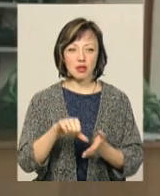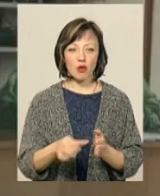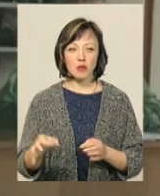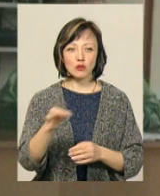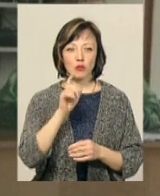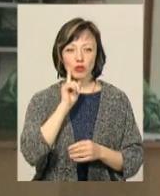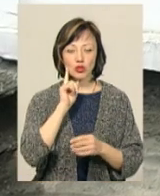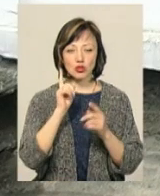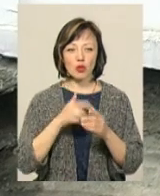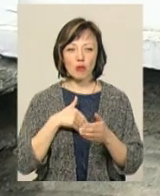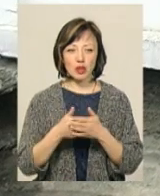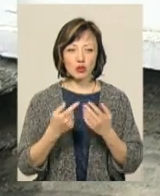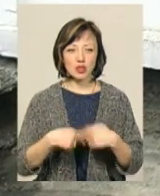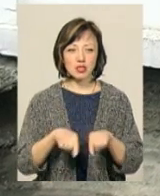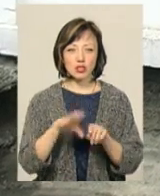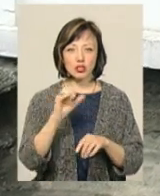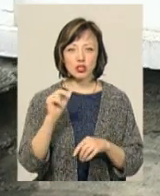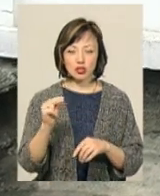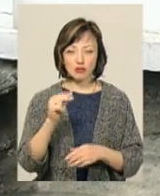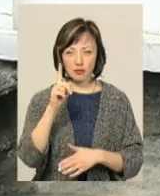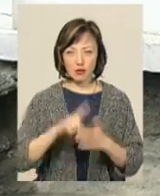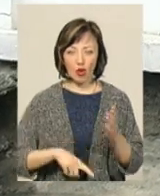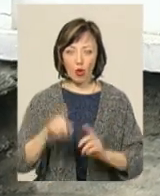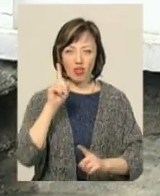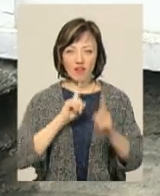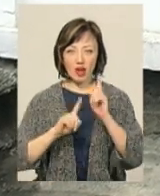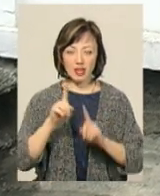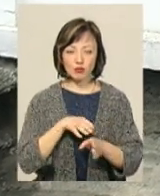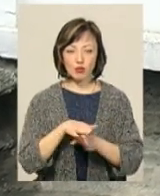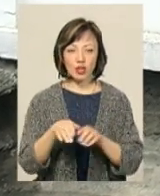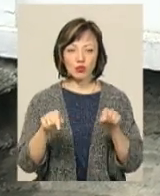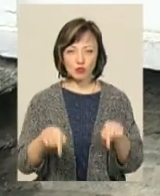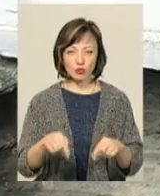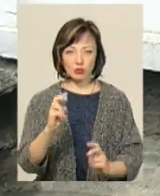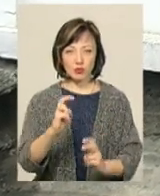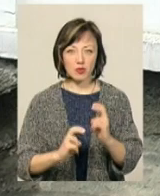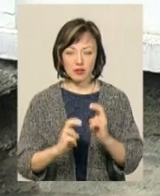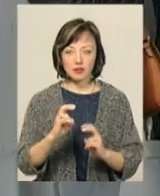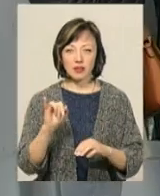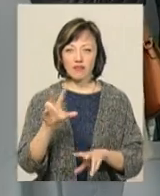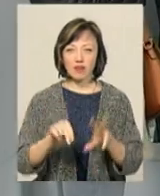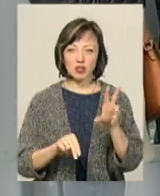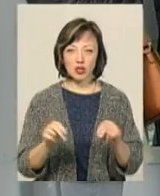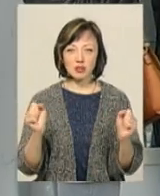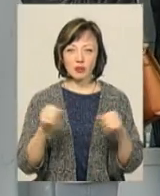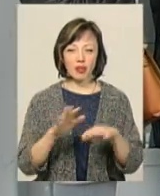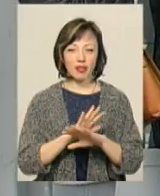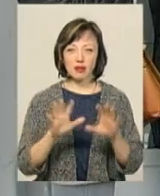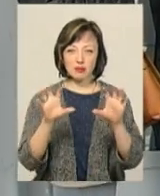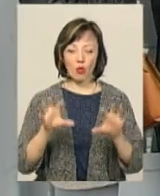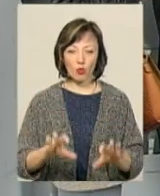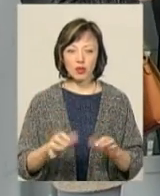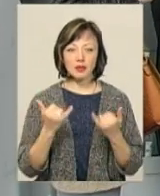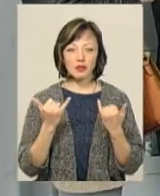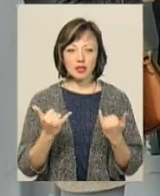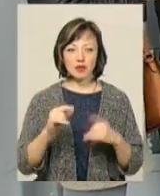обласної молодіжної громадської організації «Січ» переконують, конференція відбулася саме на цьому підприємстві і вважають зібрання незаконним. Тож